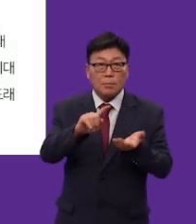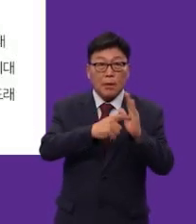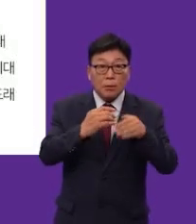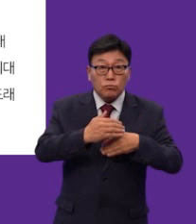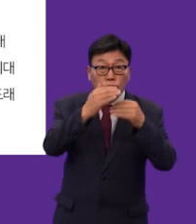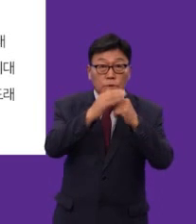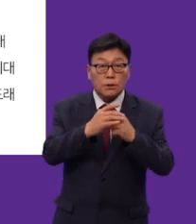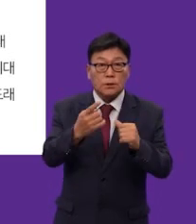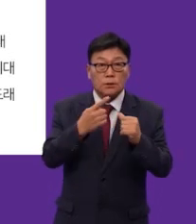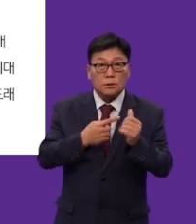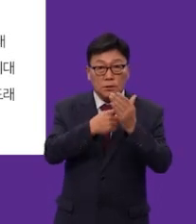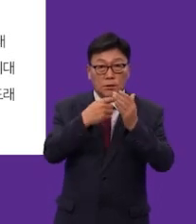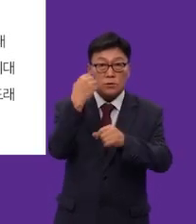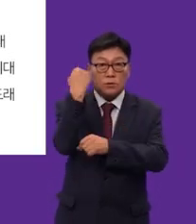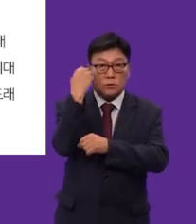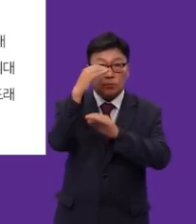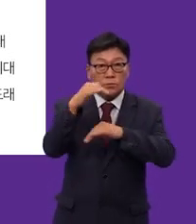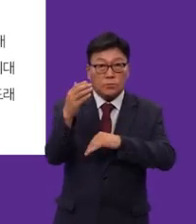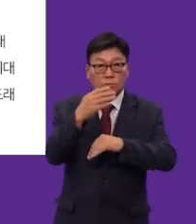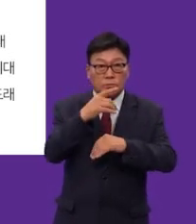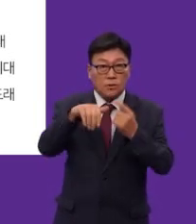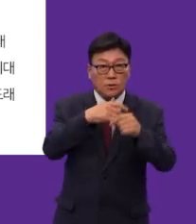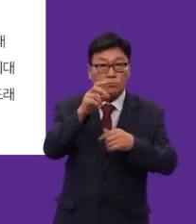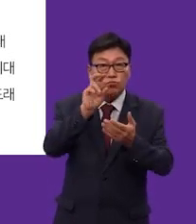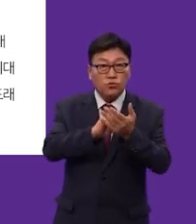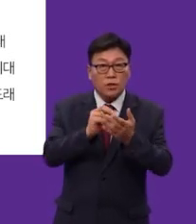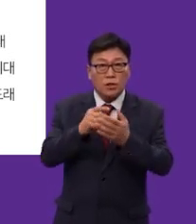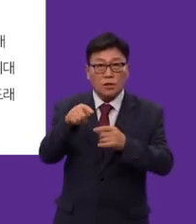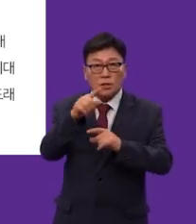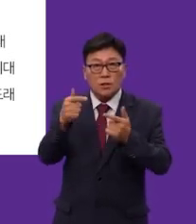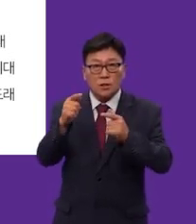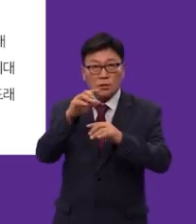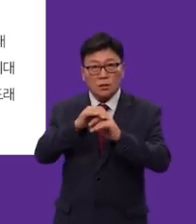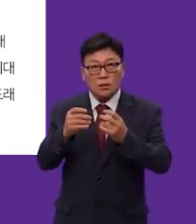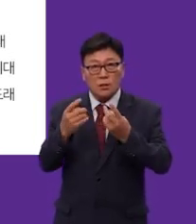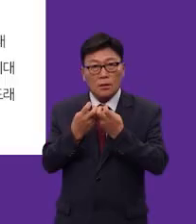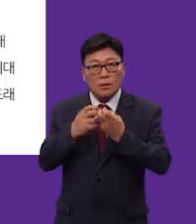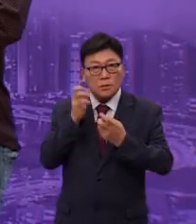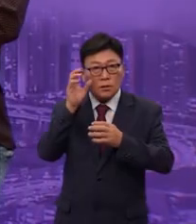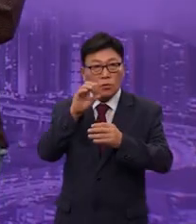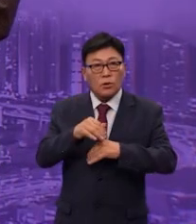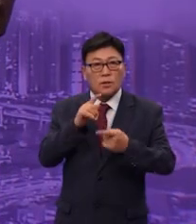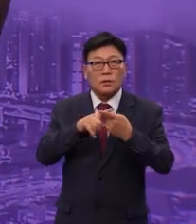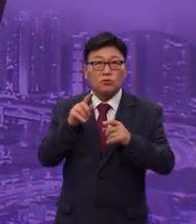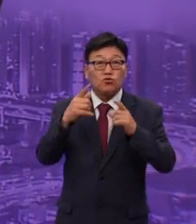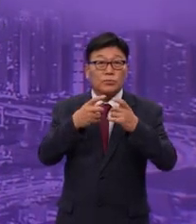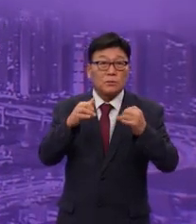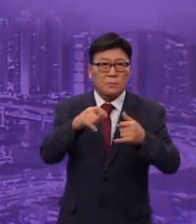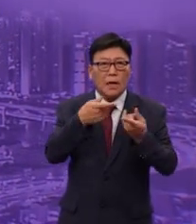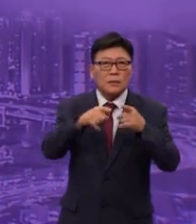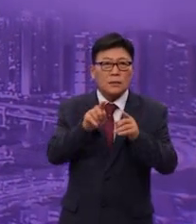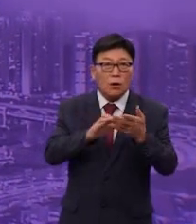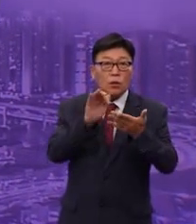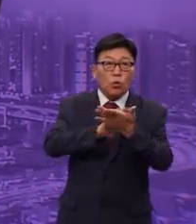발표 순서는 제안 요지로부터 현황 및 문제점 그리고 제안 내용 기대 효과 순으로 시작되겠습니다. 주민이 공동으로 사용하는